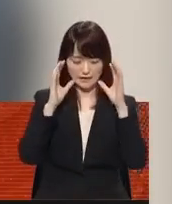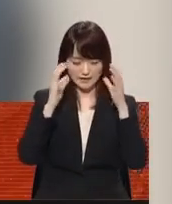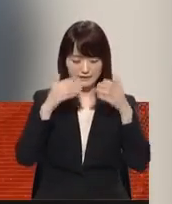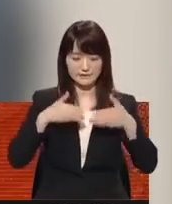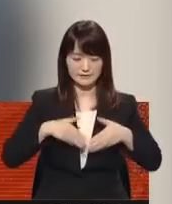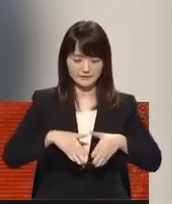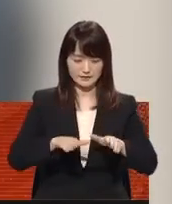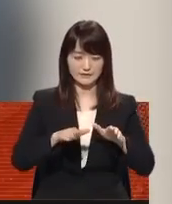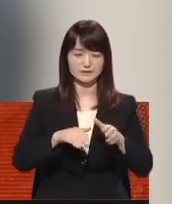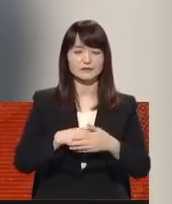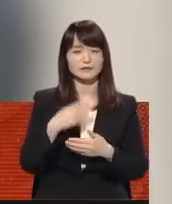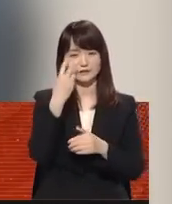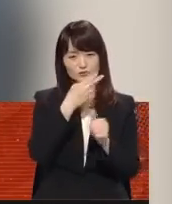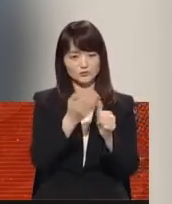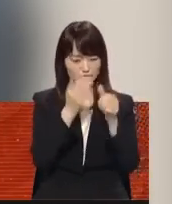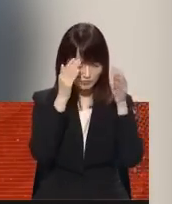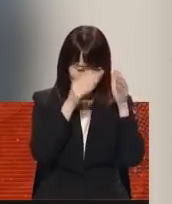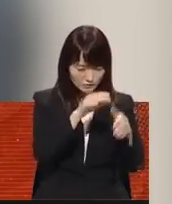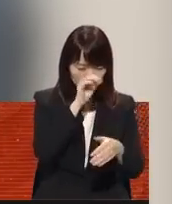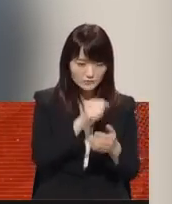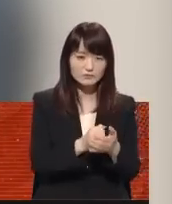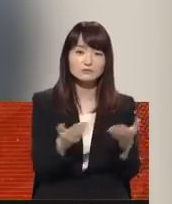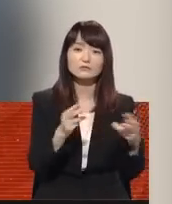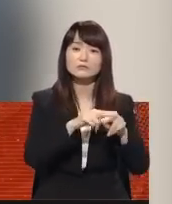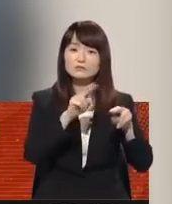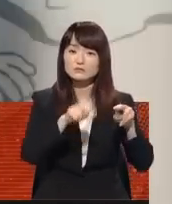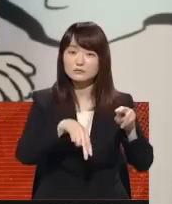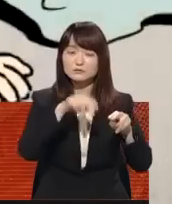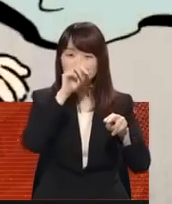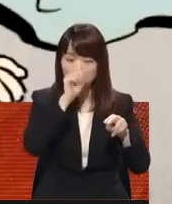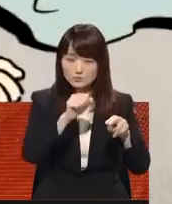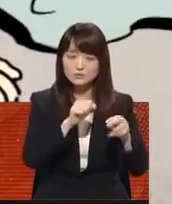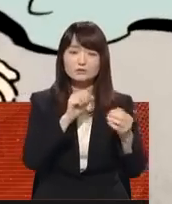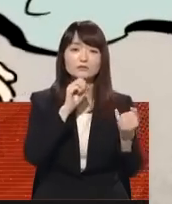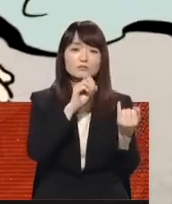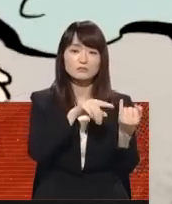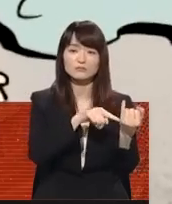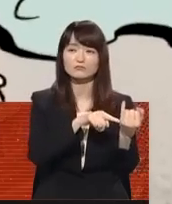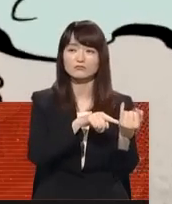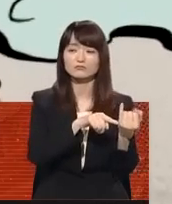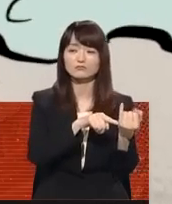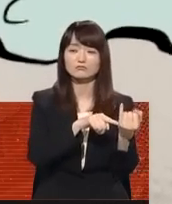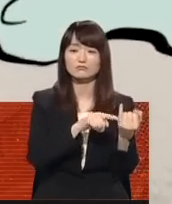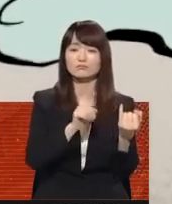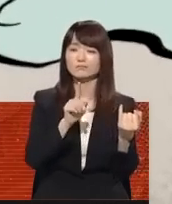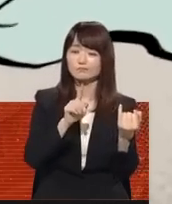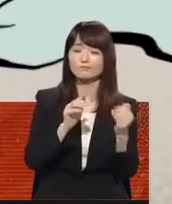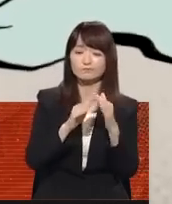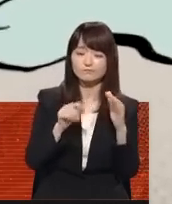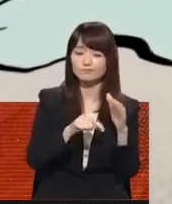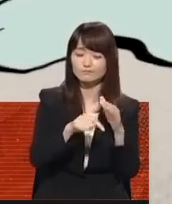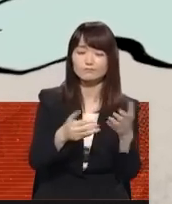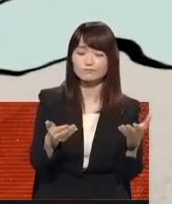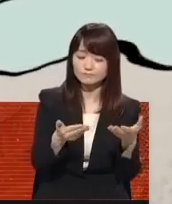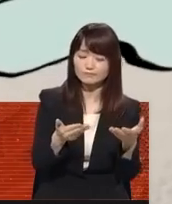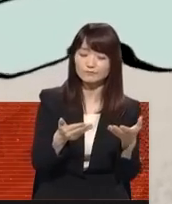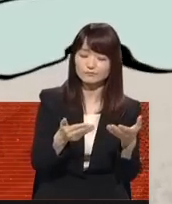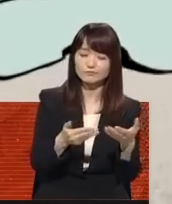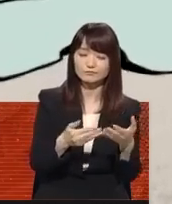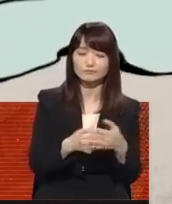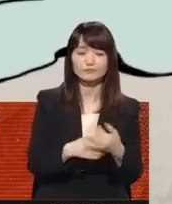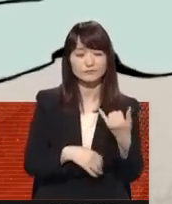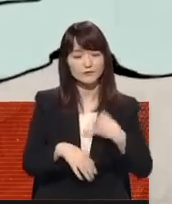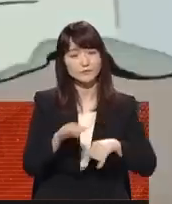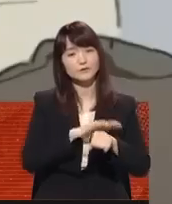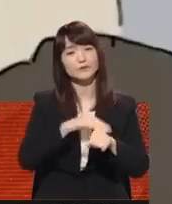그래서 뭐 일을 그만둬 줬으면 좋겠다라고 얘기하니까이 안에는 아 그래 뭐 집안일도 좀 해야 되고 애도 잘